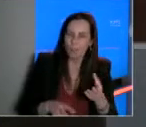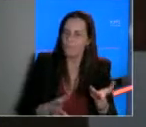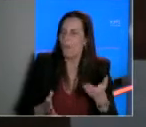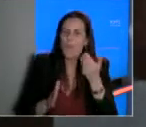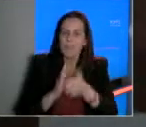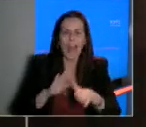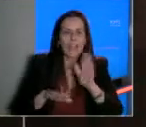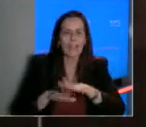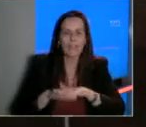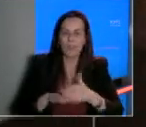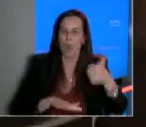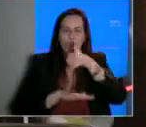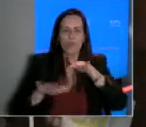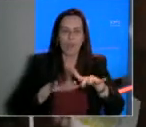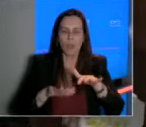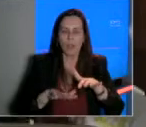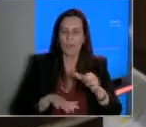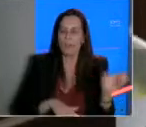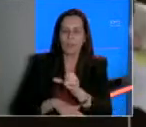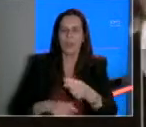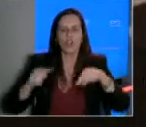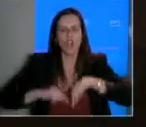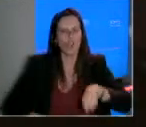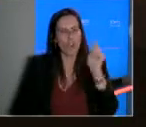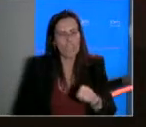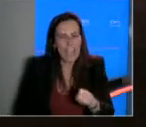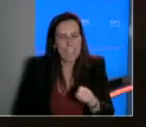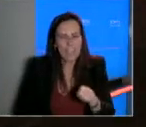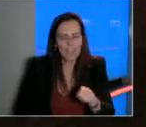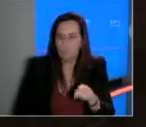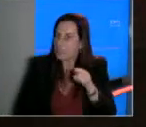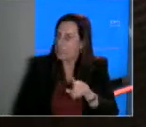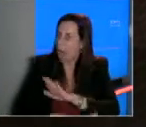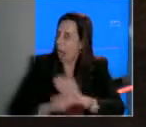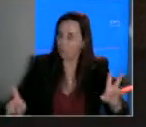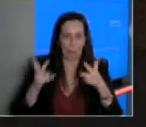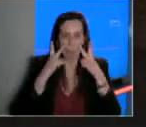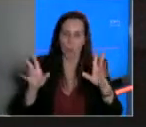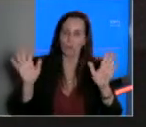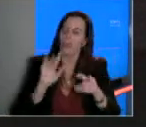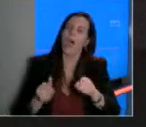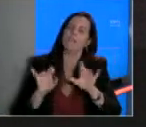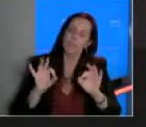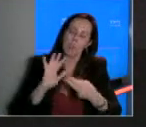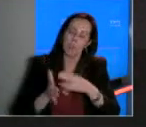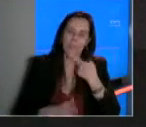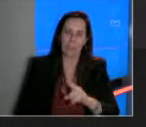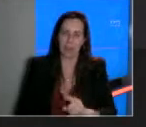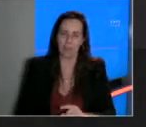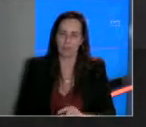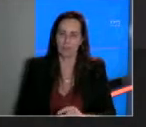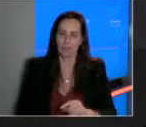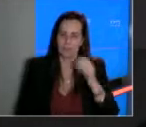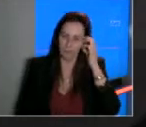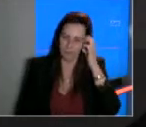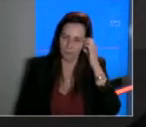על תפקידו כראש ממשלה, ומתמנה ליושב ראש כנסת. כזה עוד לא ראיתי, אבל זה מנפלאות הפוליטיקה הישראלית. אני חושבת ש... שיש לי עוד מה